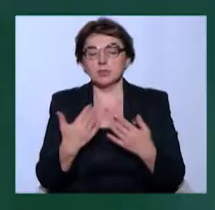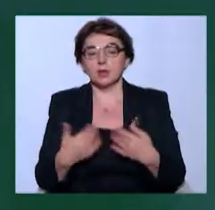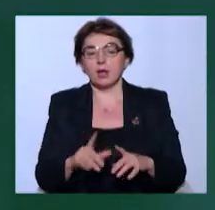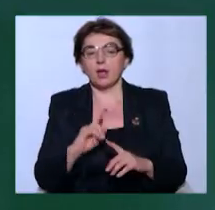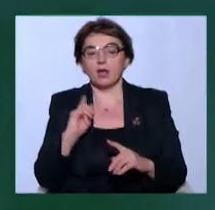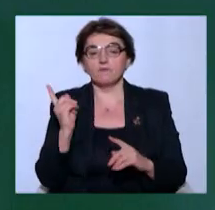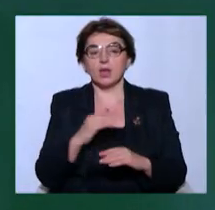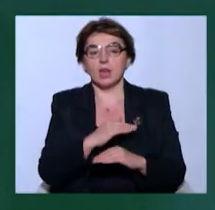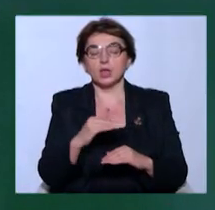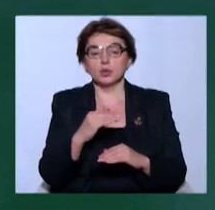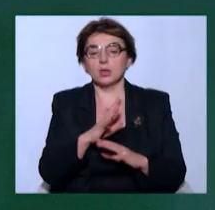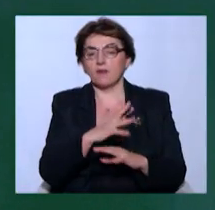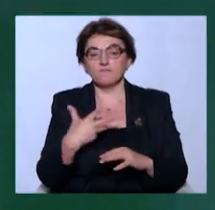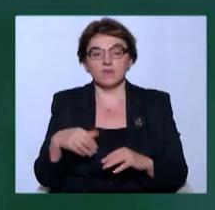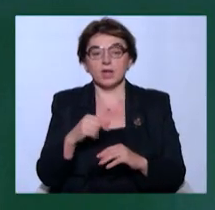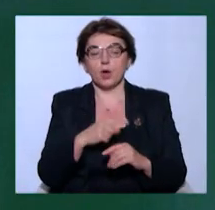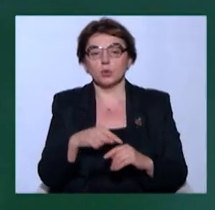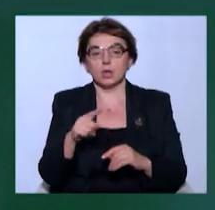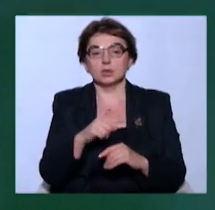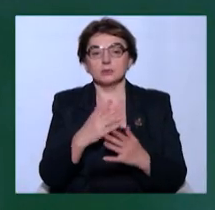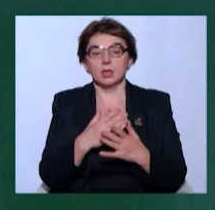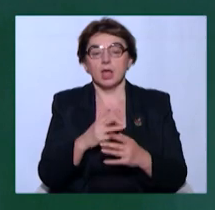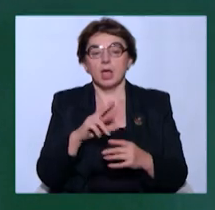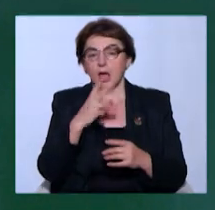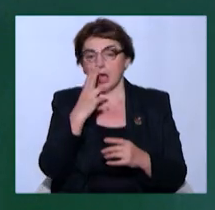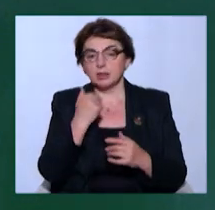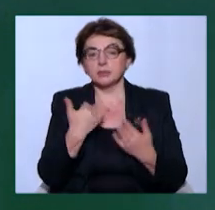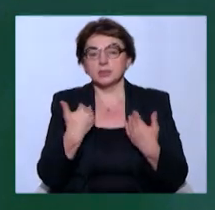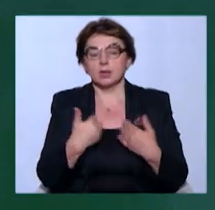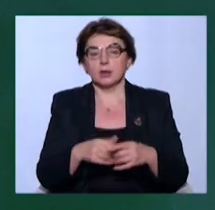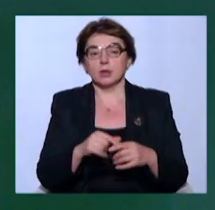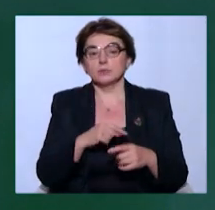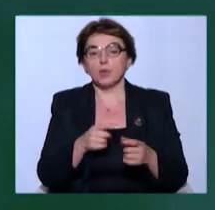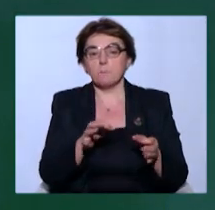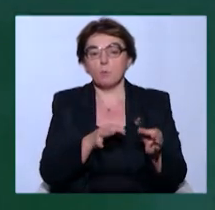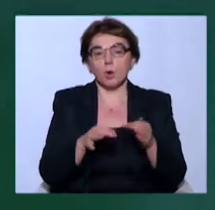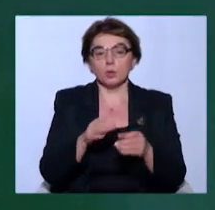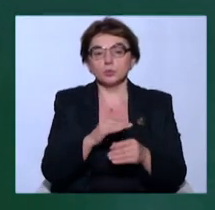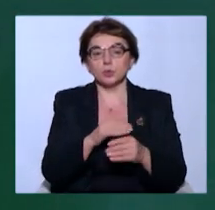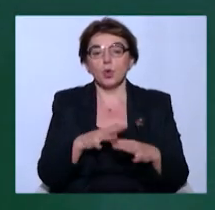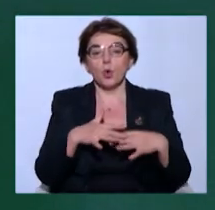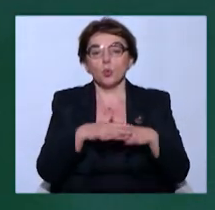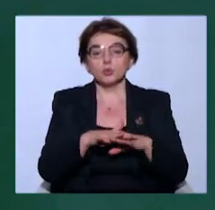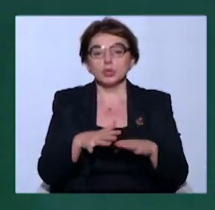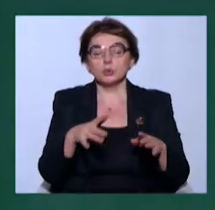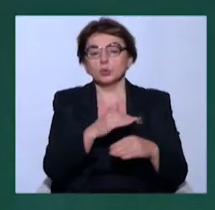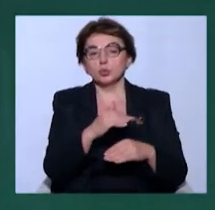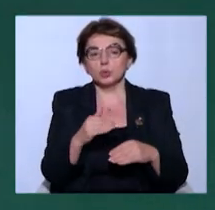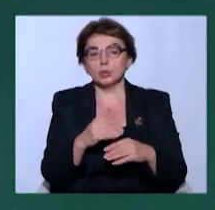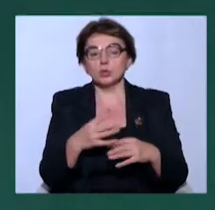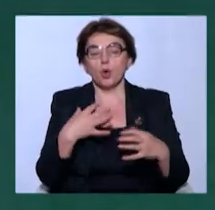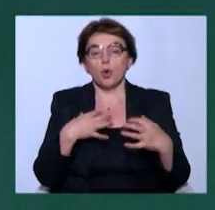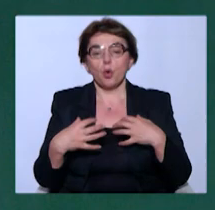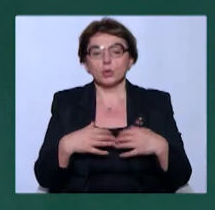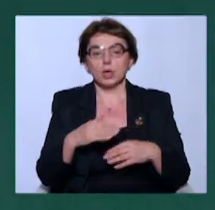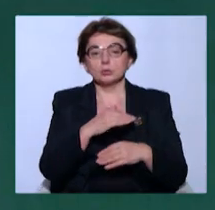ყველა დონეს, ყველა ორგანიზმს. ადაპტაცია ხდება მოლეკულურ დონეზე, უჯრედულ დონეზე, ორგანულ